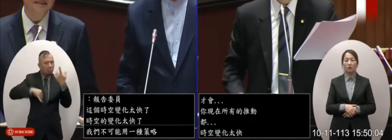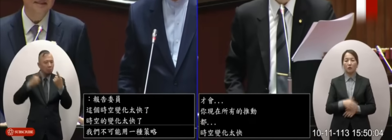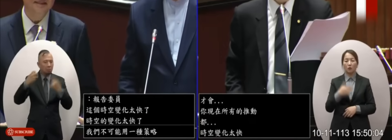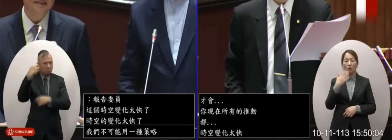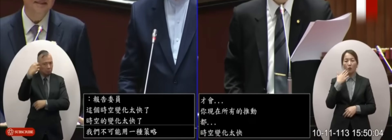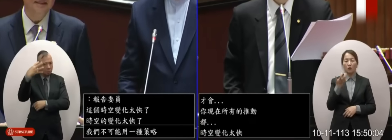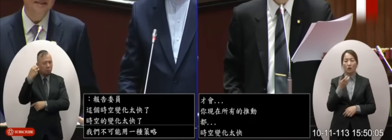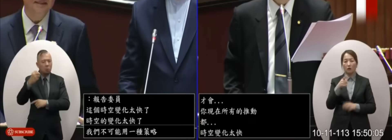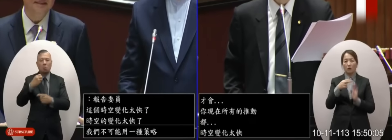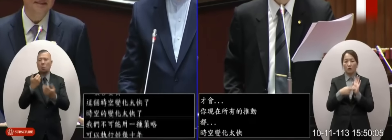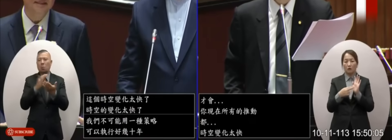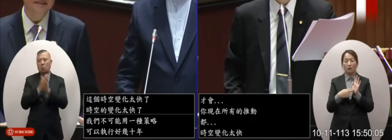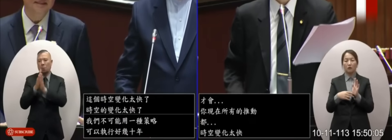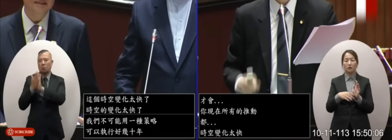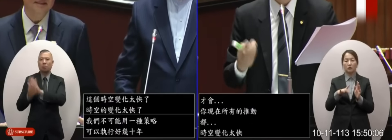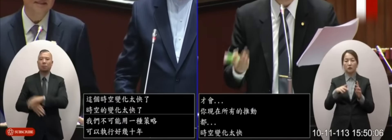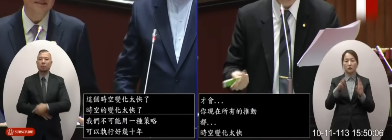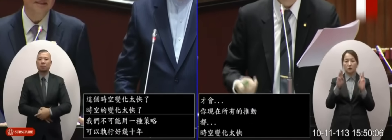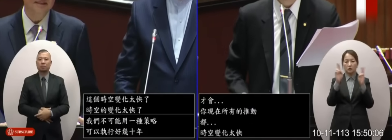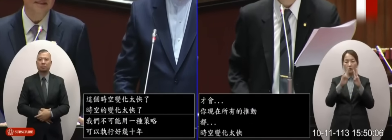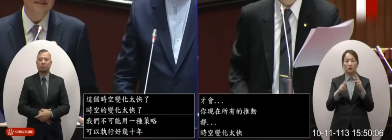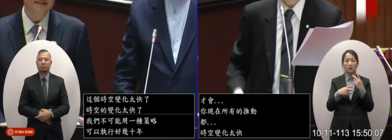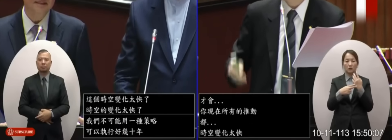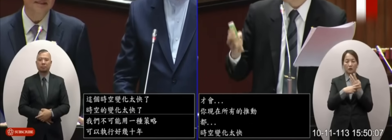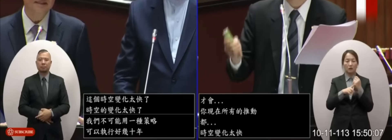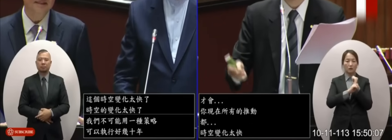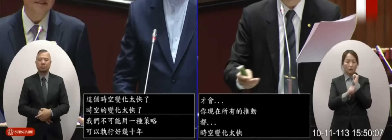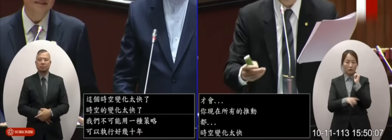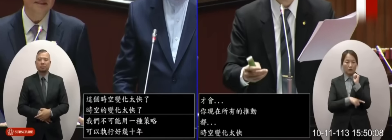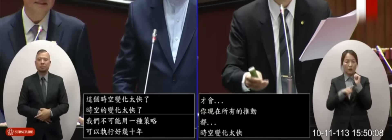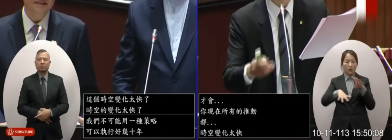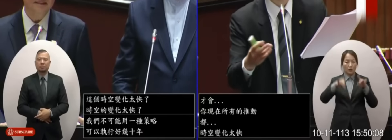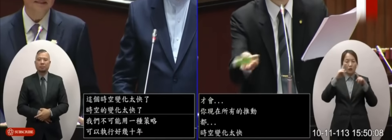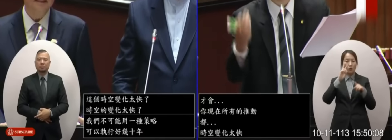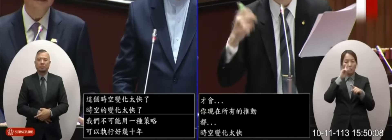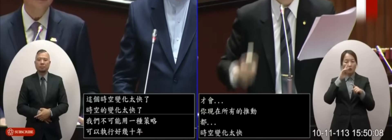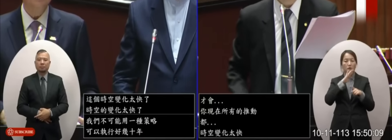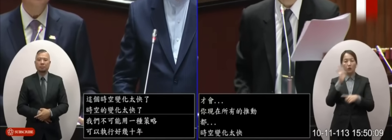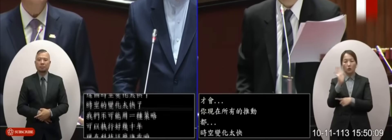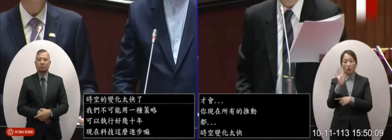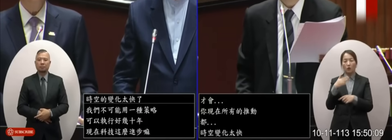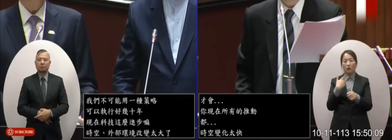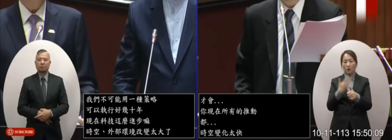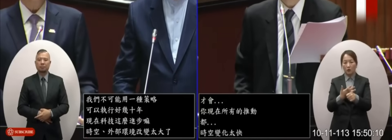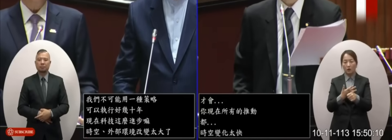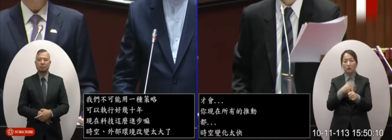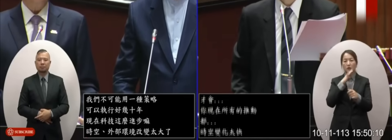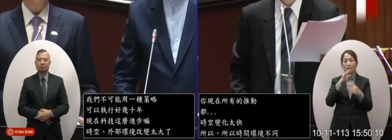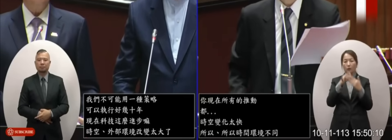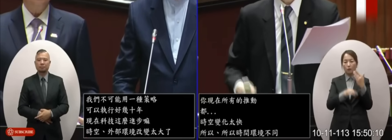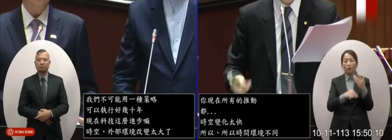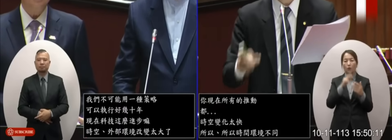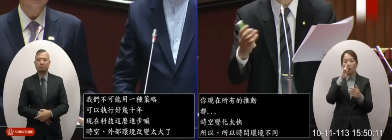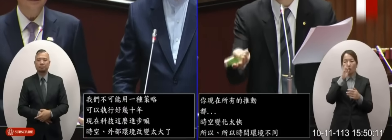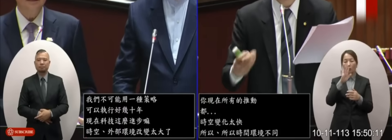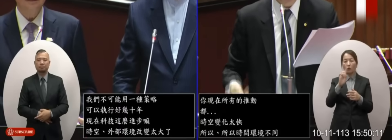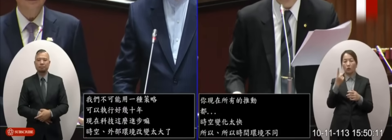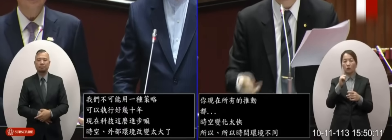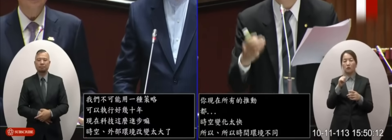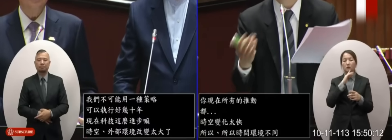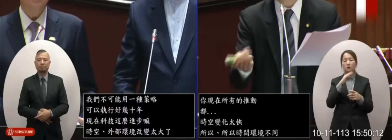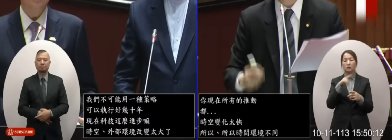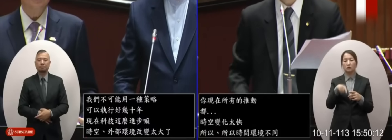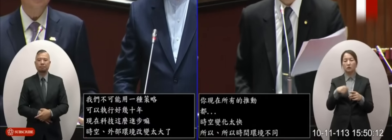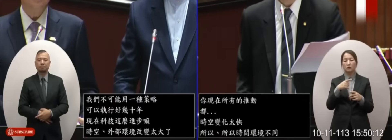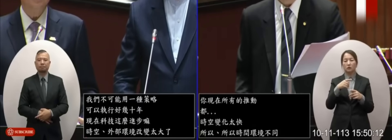路这样听过来哦，这个电业法走在错误的路径上，离岸风电这个给出了错误的标准，其实原因就是能源